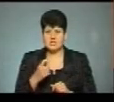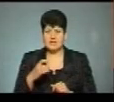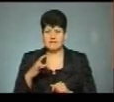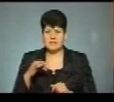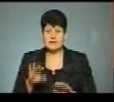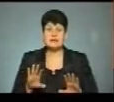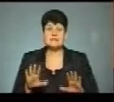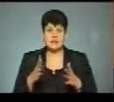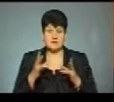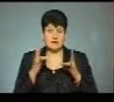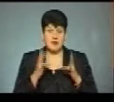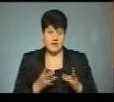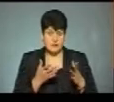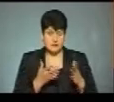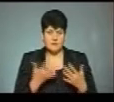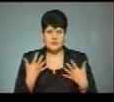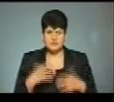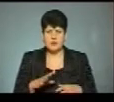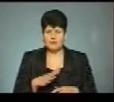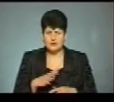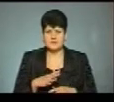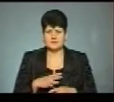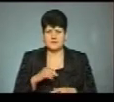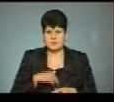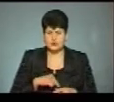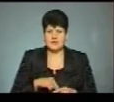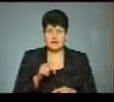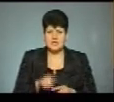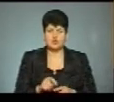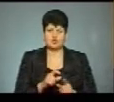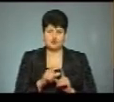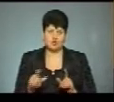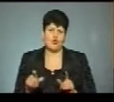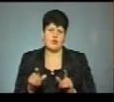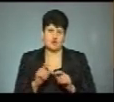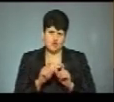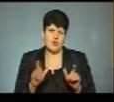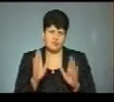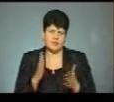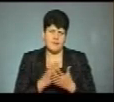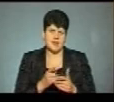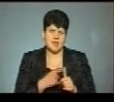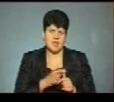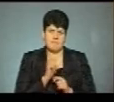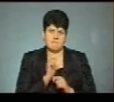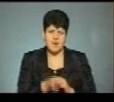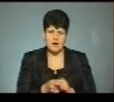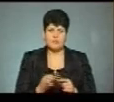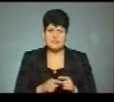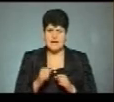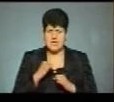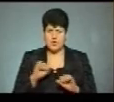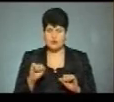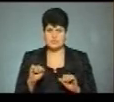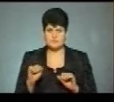ця трагедія, ми вже були настроєні на те, що наша школа буде носити його ім'я. Адже це геройський поступок, це